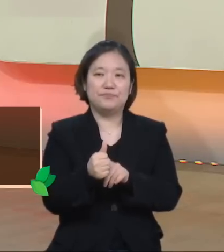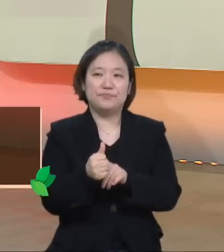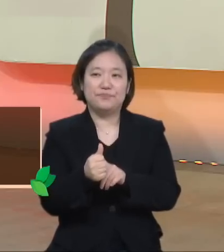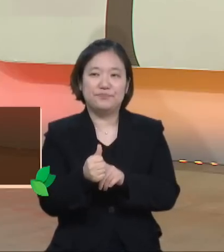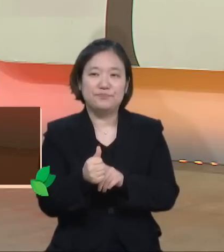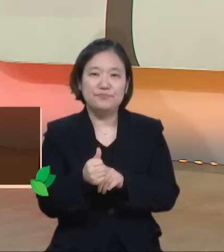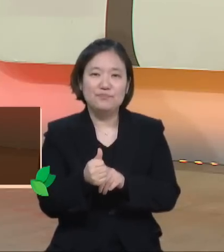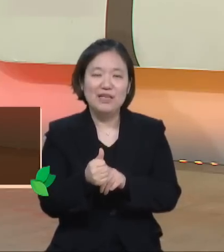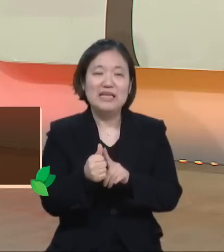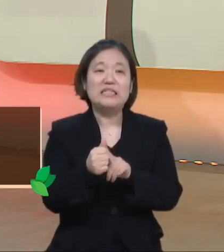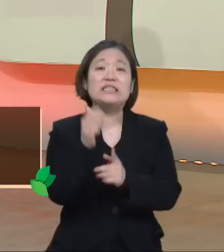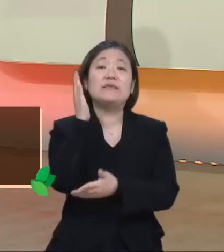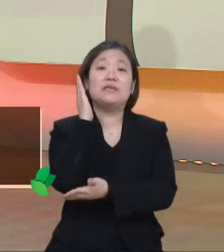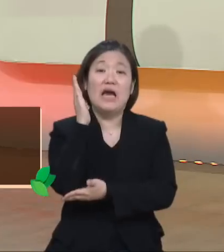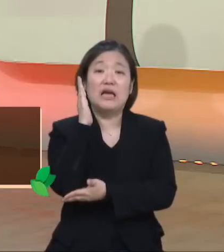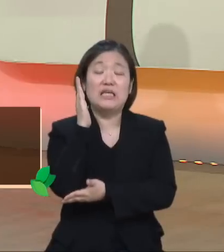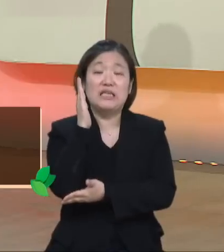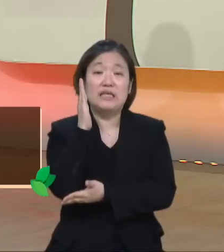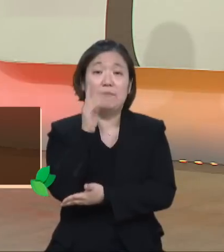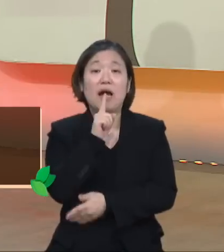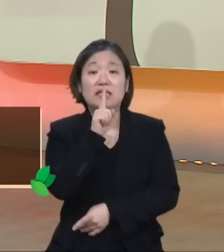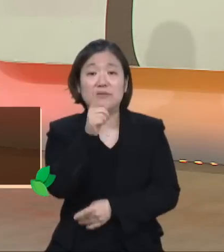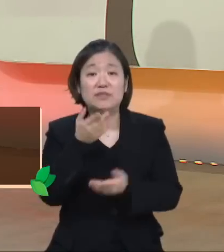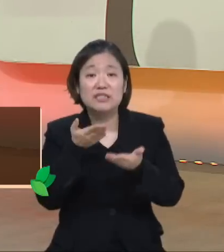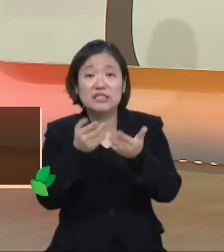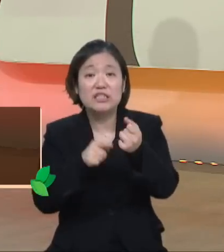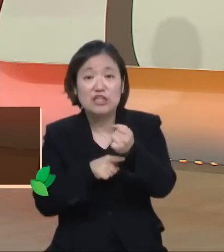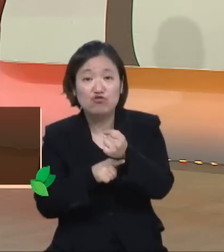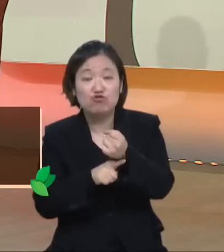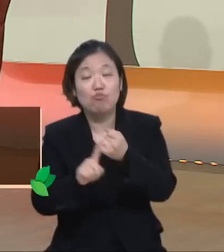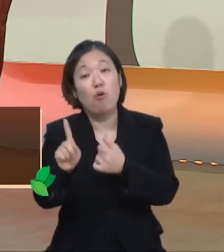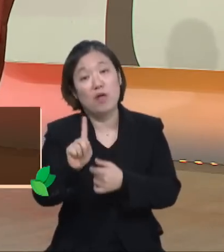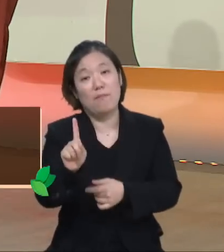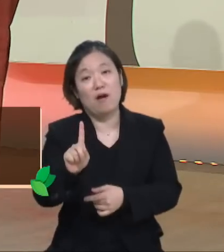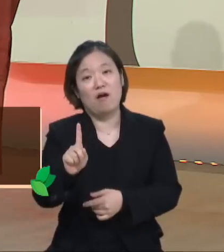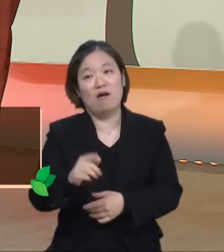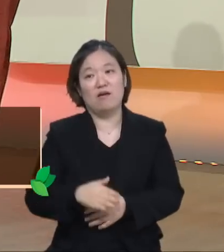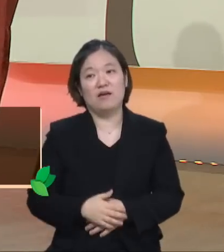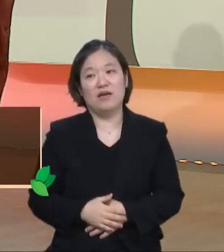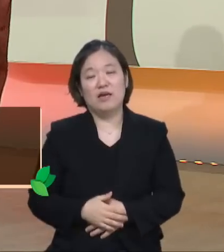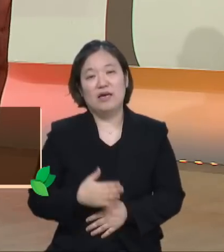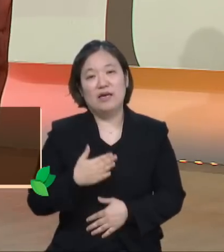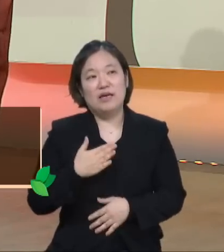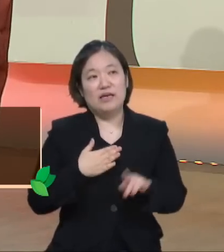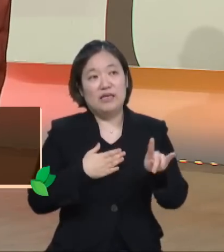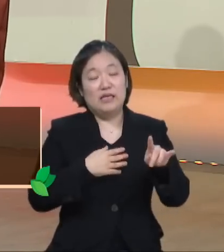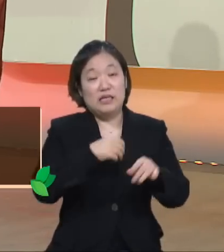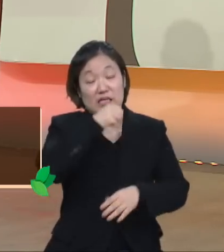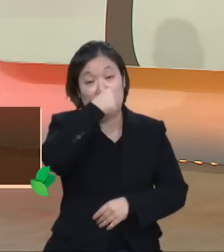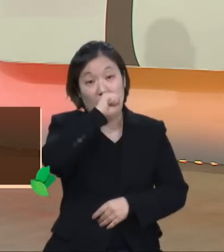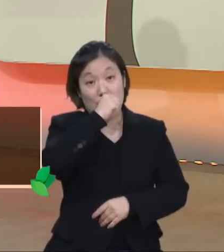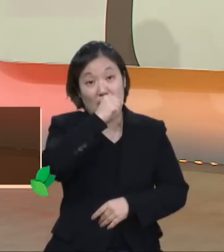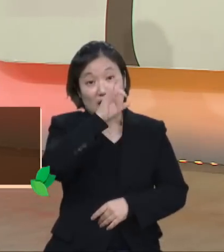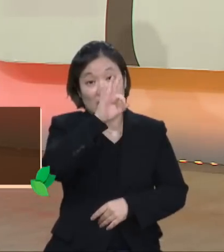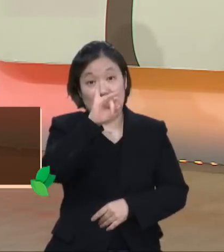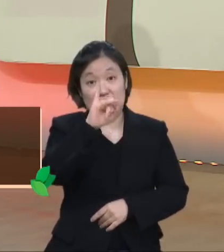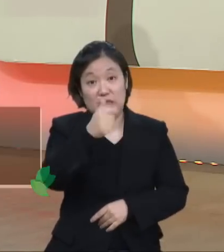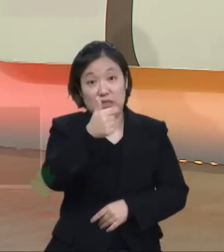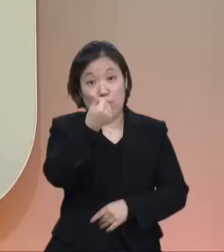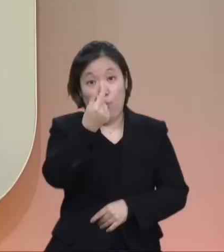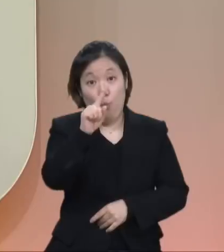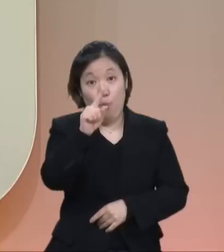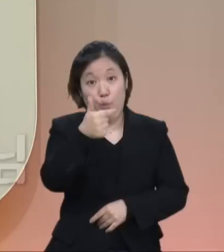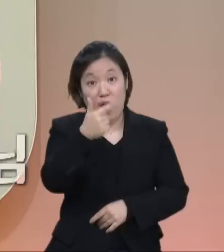지금이 스님의 이야기를 왜 하느냐 이 스님께서 어렸을